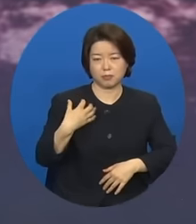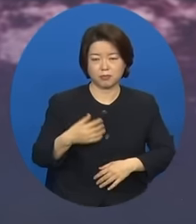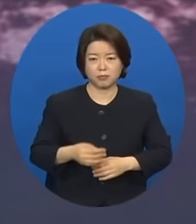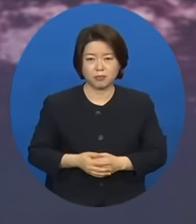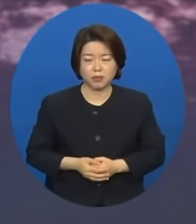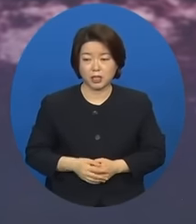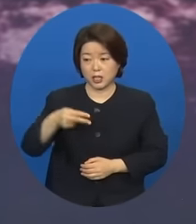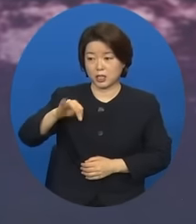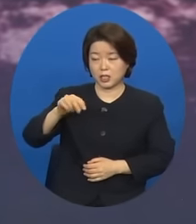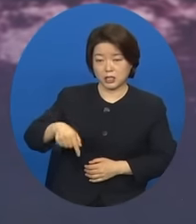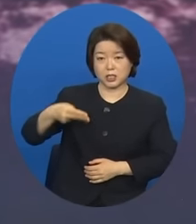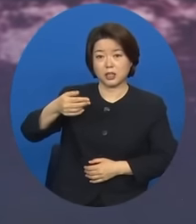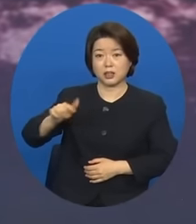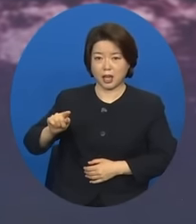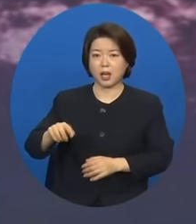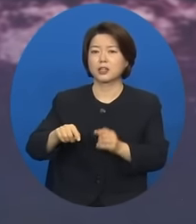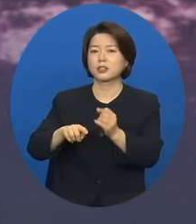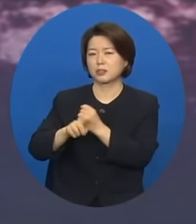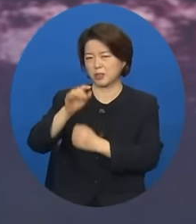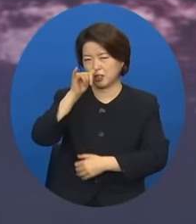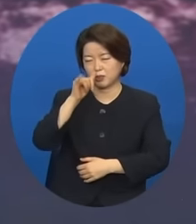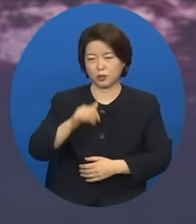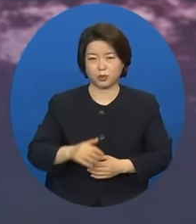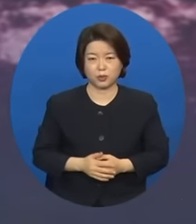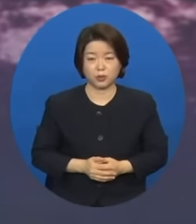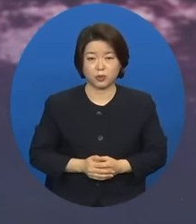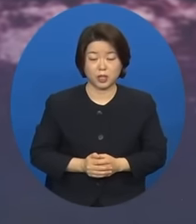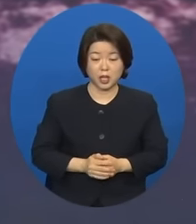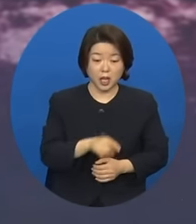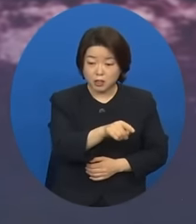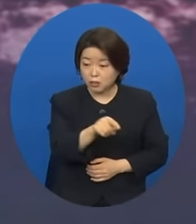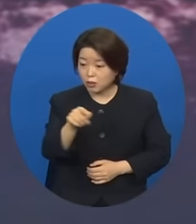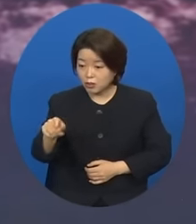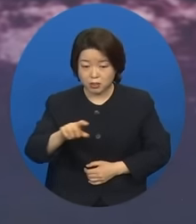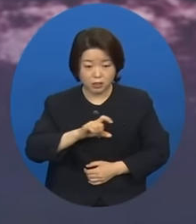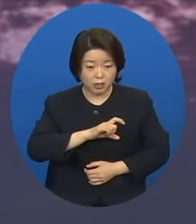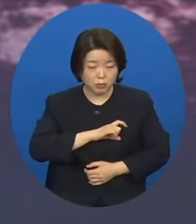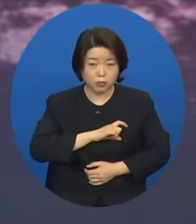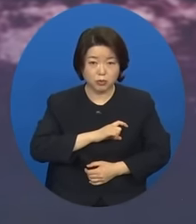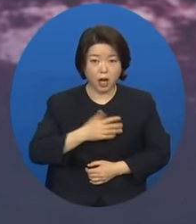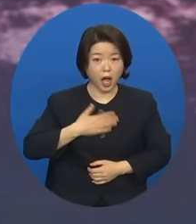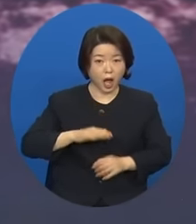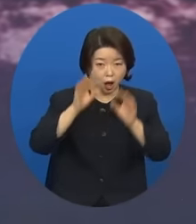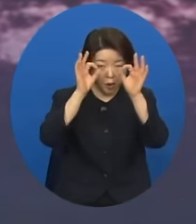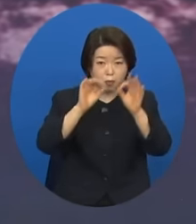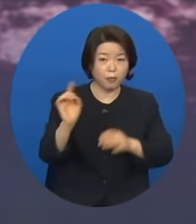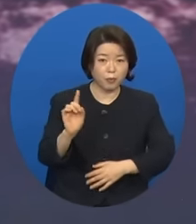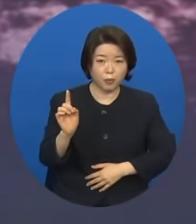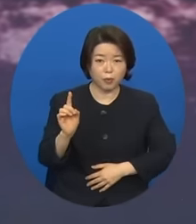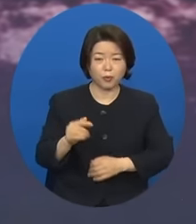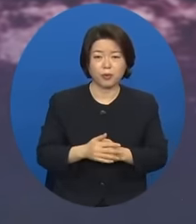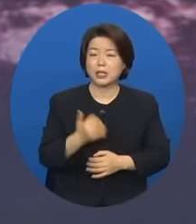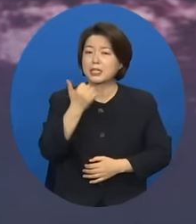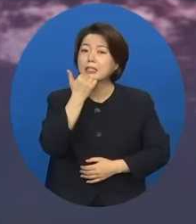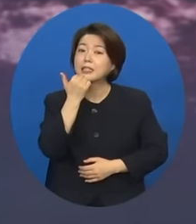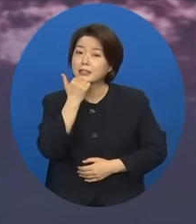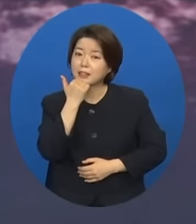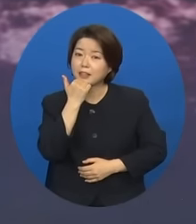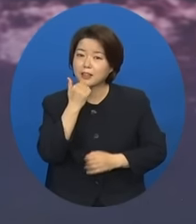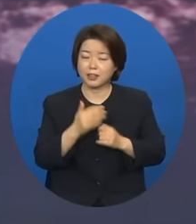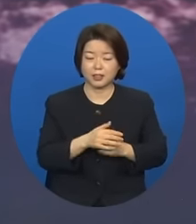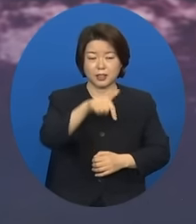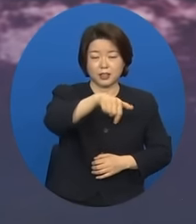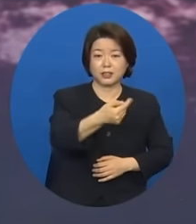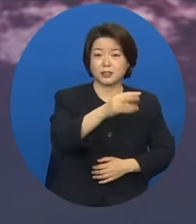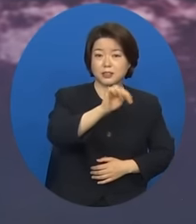신나의 의미입니다 그까 지금이 두 가지이 우물의 이름에서 알 수 있는 건 뭐냐면 지금 이삭이이 그랄